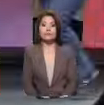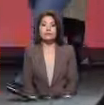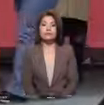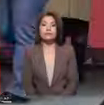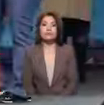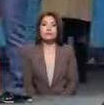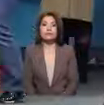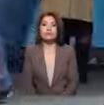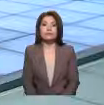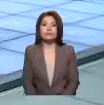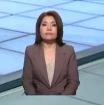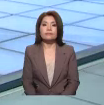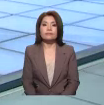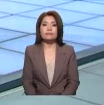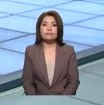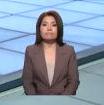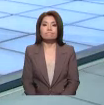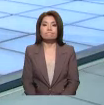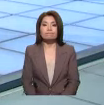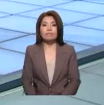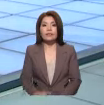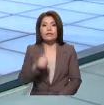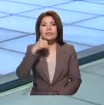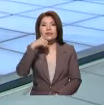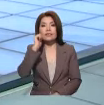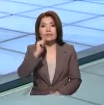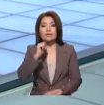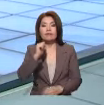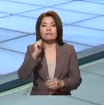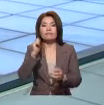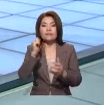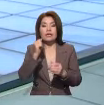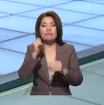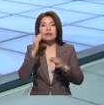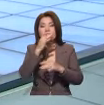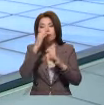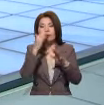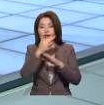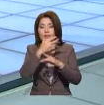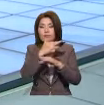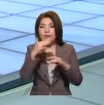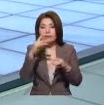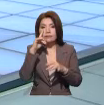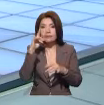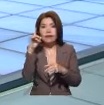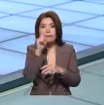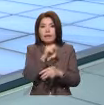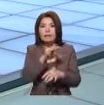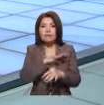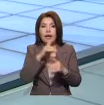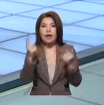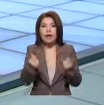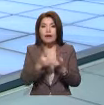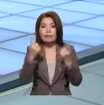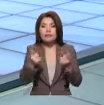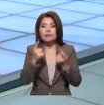Алматы облысынан. Кеше аспан ерекше түске боялды. Табиғи құбылысты бірнеше облыс тұрғындары байқаған. Әдетте Лапландияда